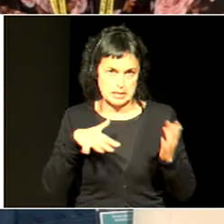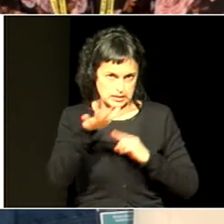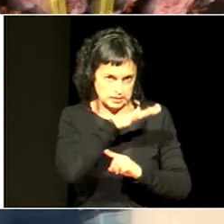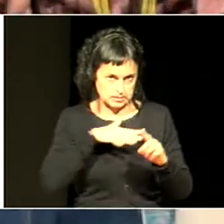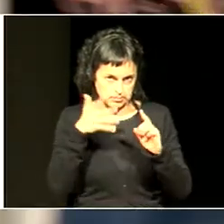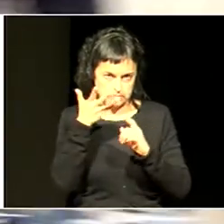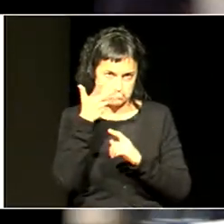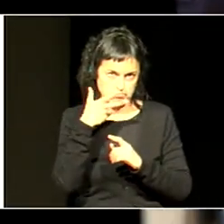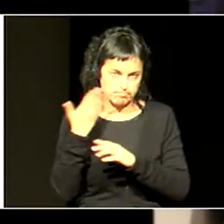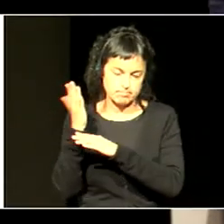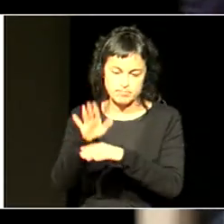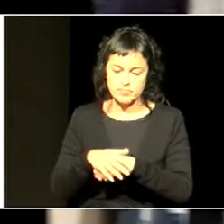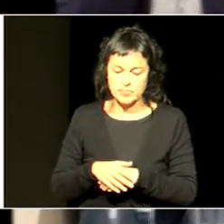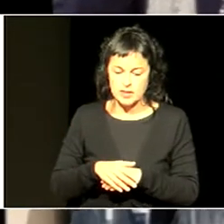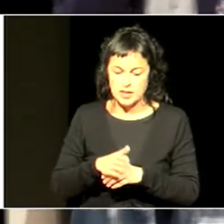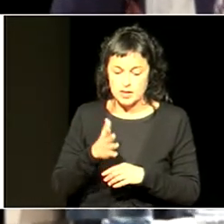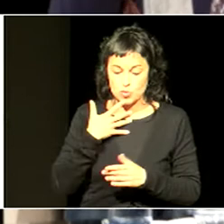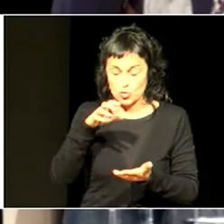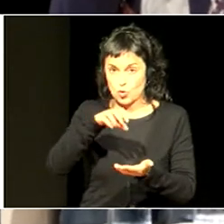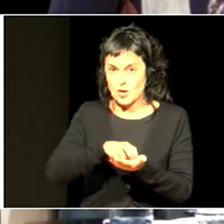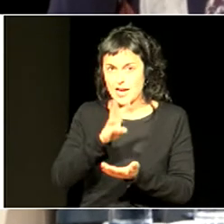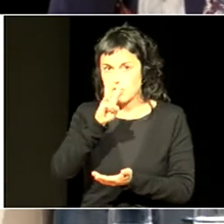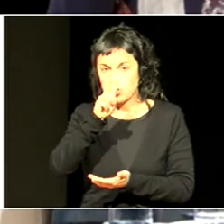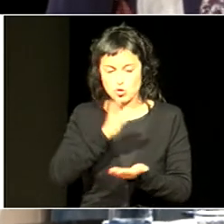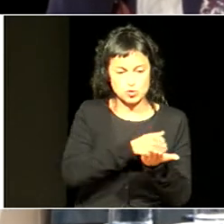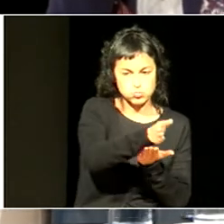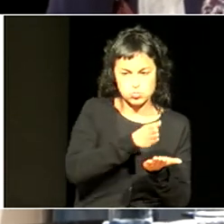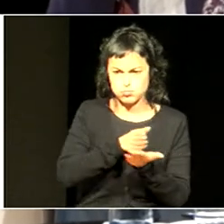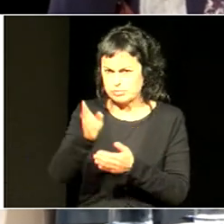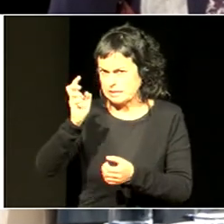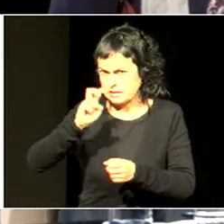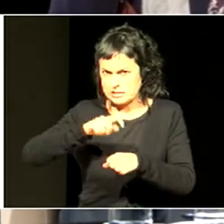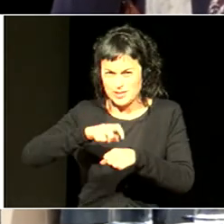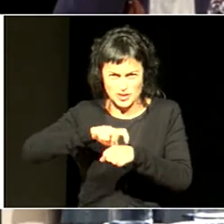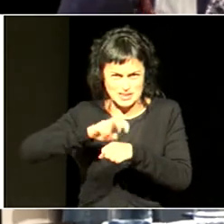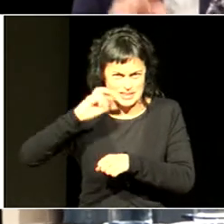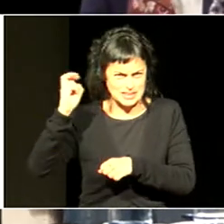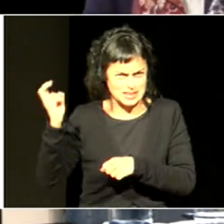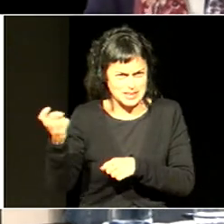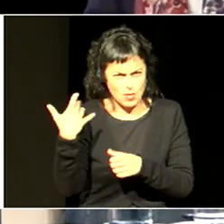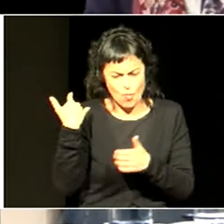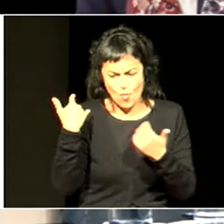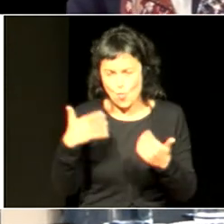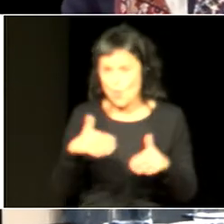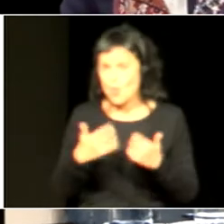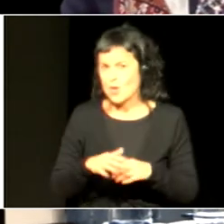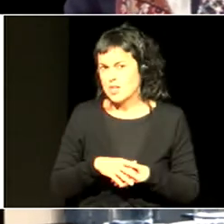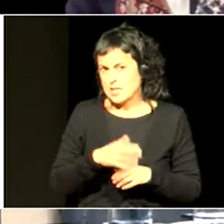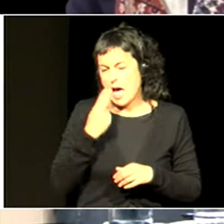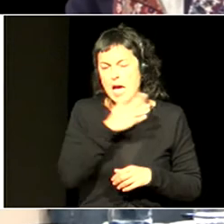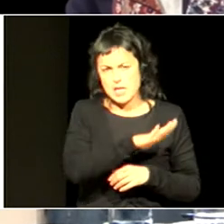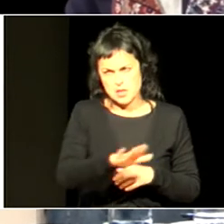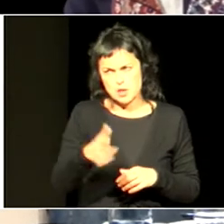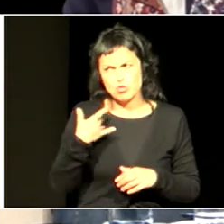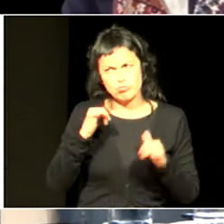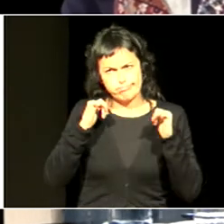ikastetxea bilineako ikastetxe bada, aniztasun handiko ikastetxe bada, eta motxila dun aurra asko ditugu.